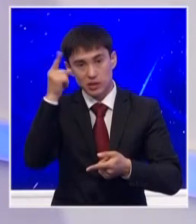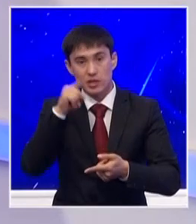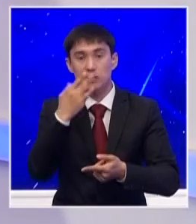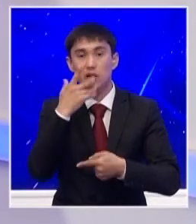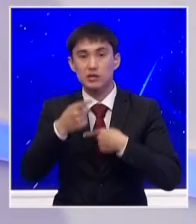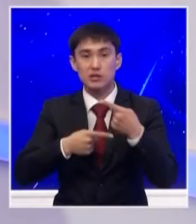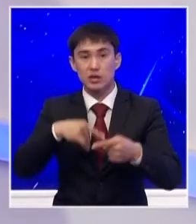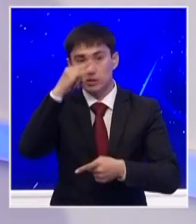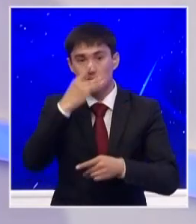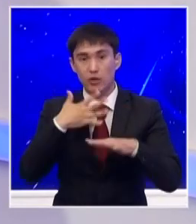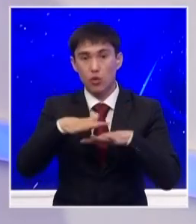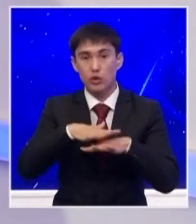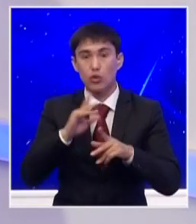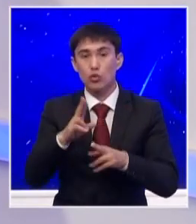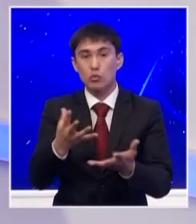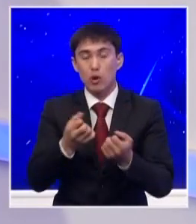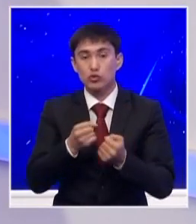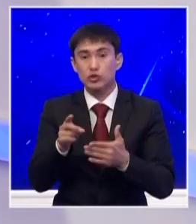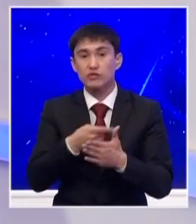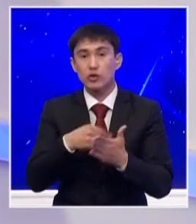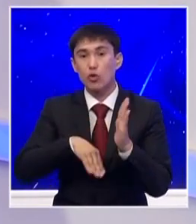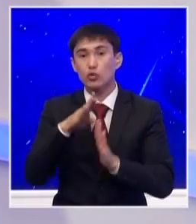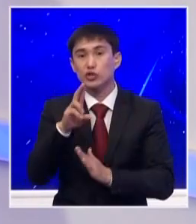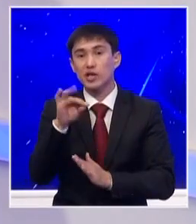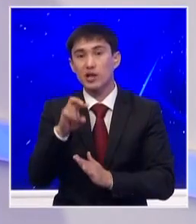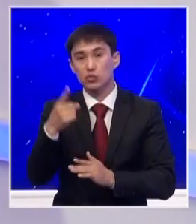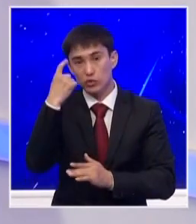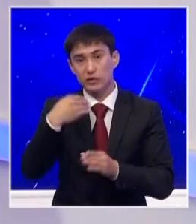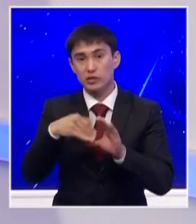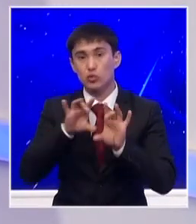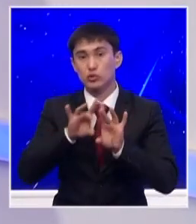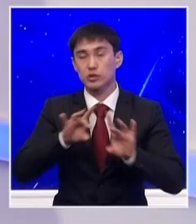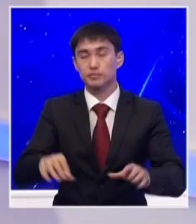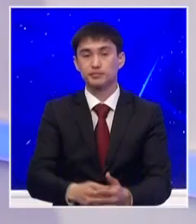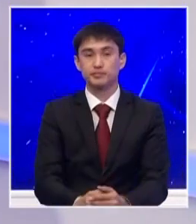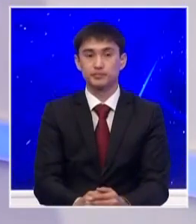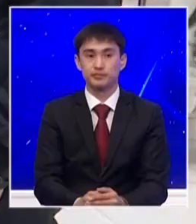традиций казахского народа. Кто же получил звание «Лучший Акелин»? Узнавала наша съемочная группа.